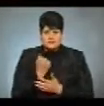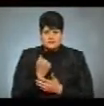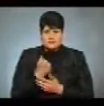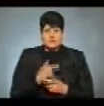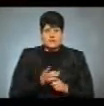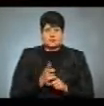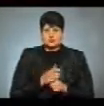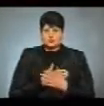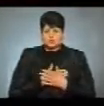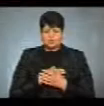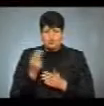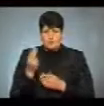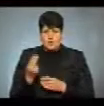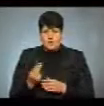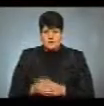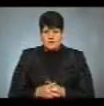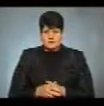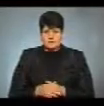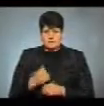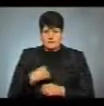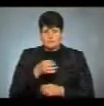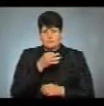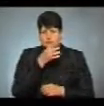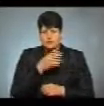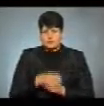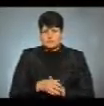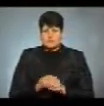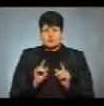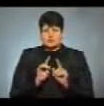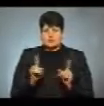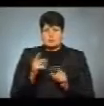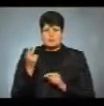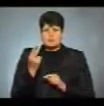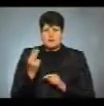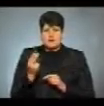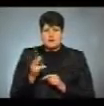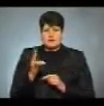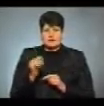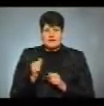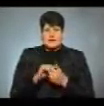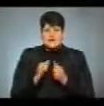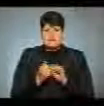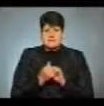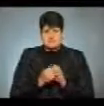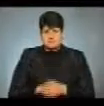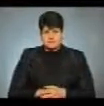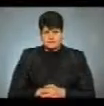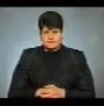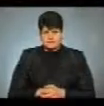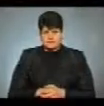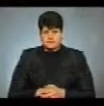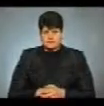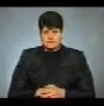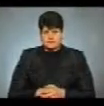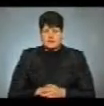люблю малювати. І мені подобається особливо малювати на камінчику. На подвір'ї школи